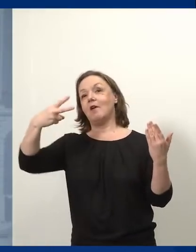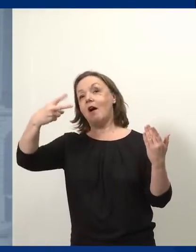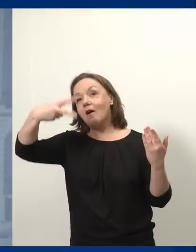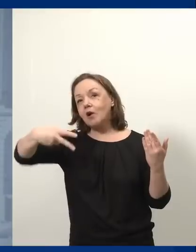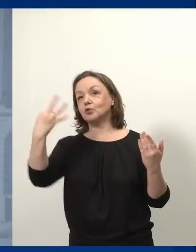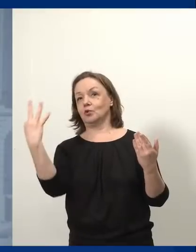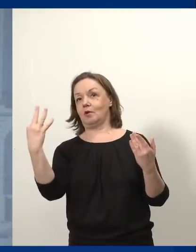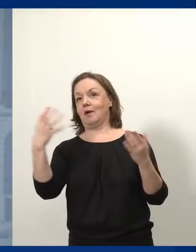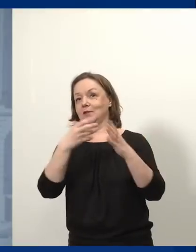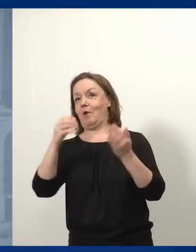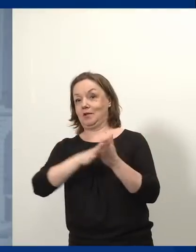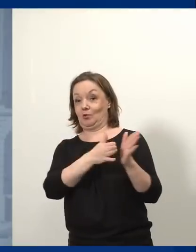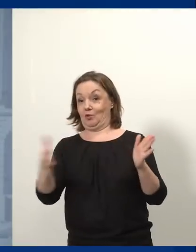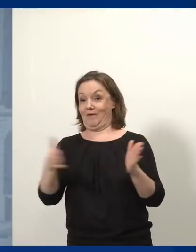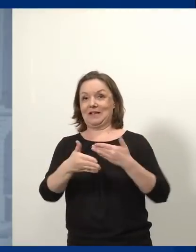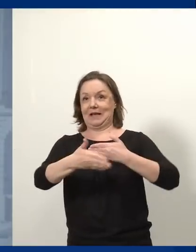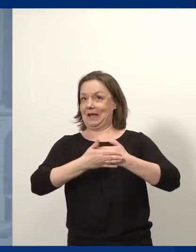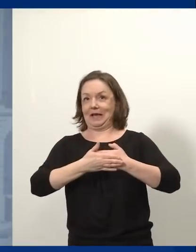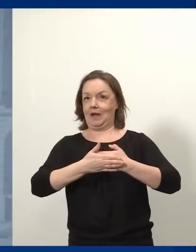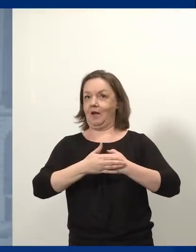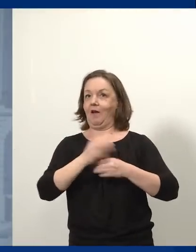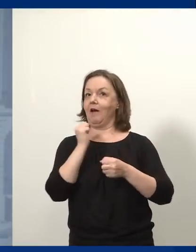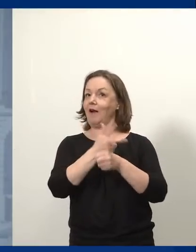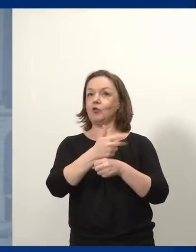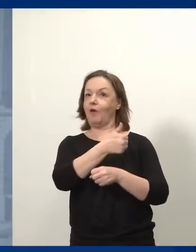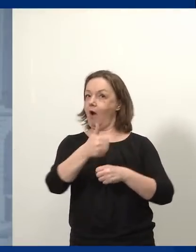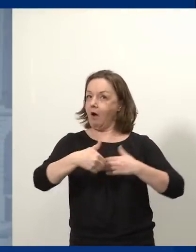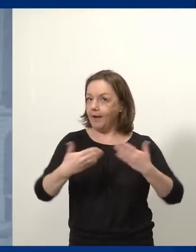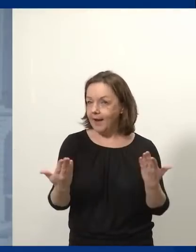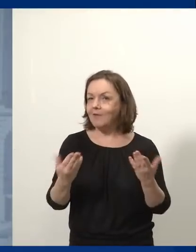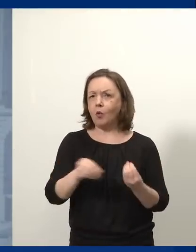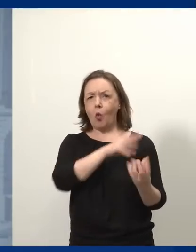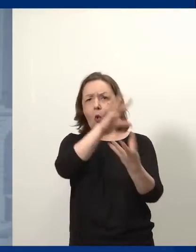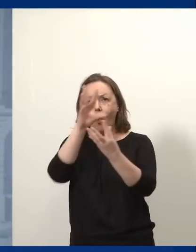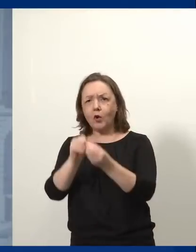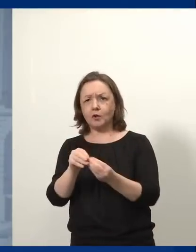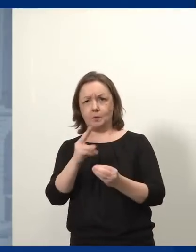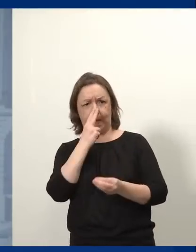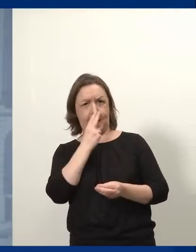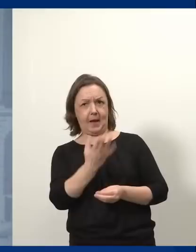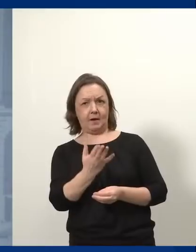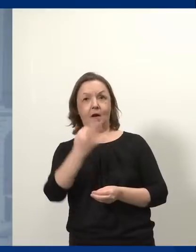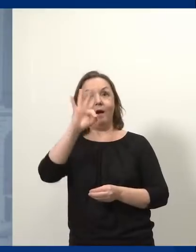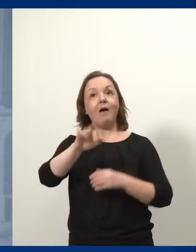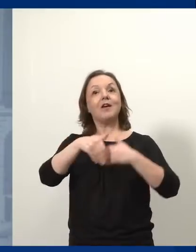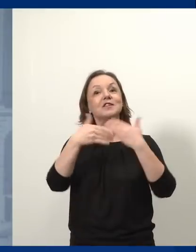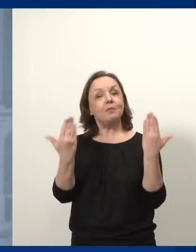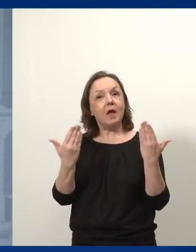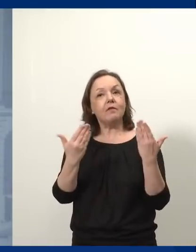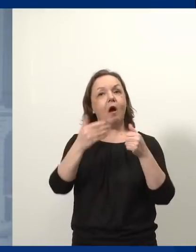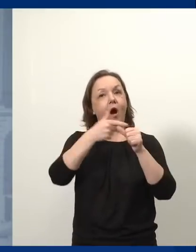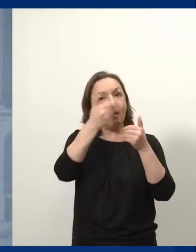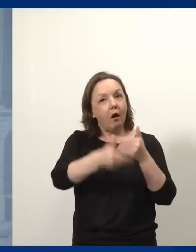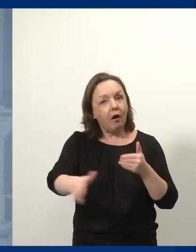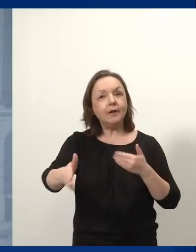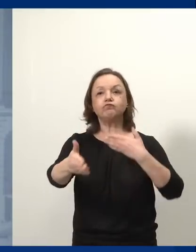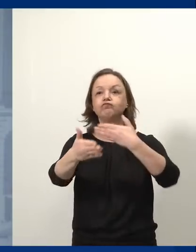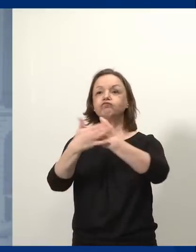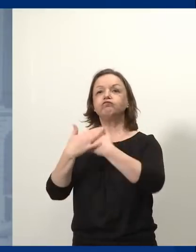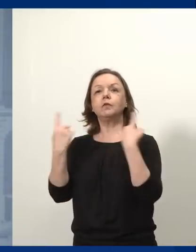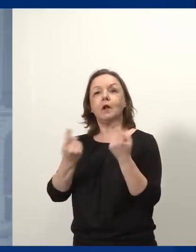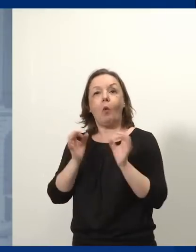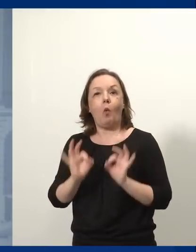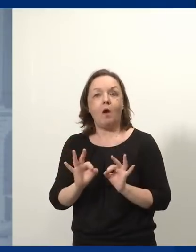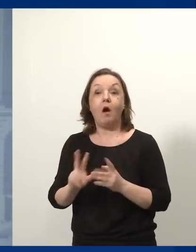8.3.–28.3., vaan nyt pitää ymmärtää ja nähdä tämä iso kokonaisuus. Eli 8.3. meillä alkaa sellainen sulkutila, jolloin meillä ovat